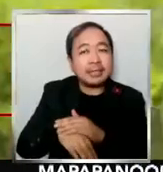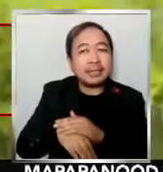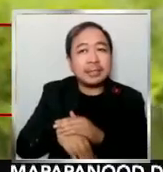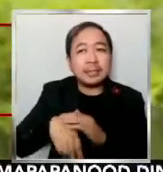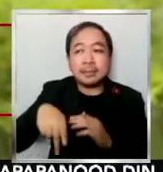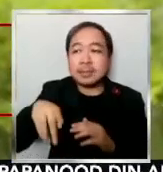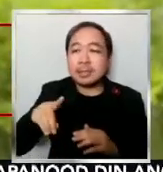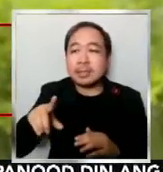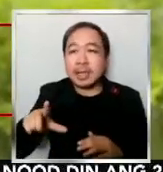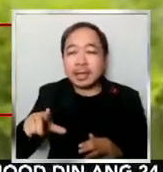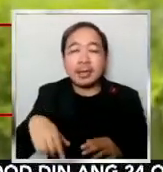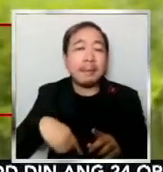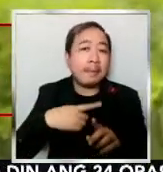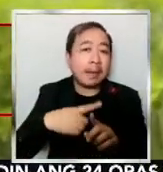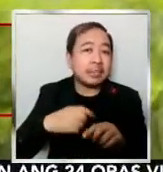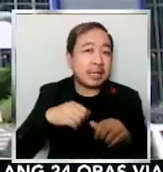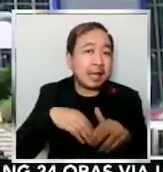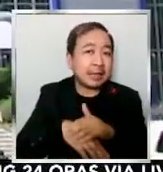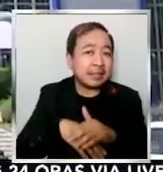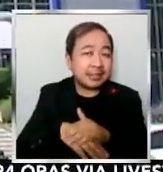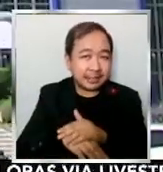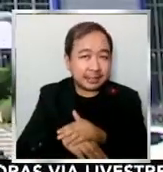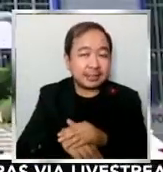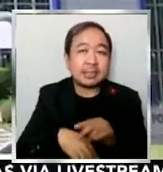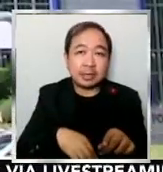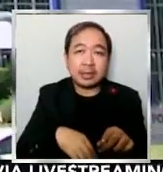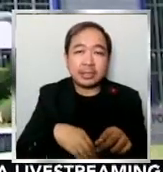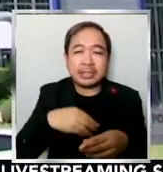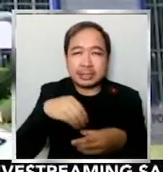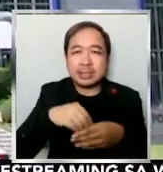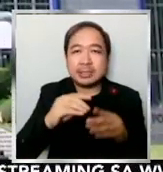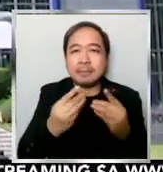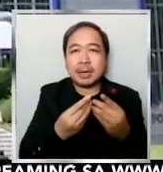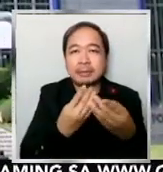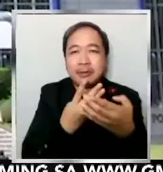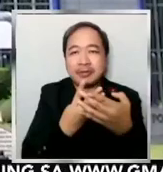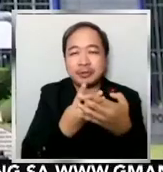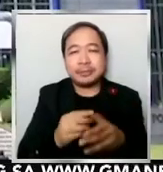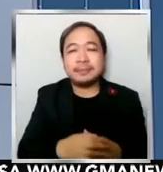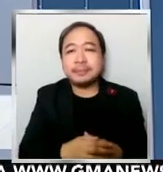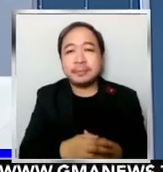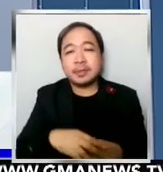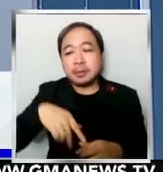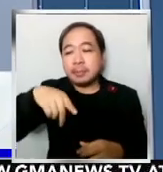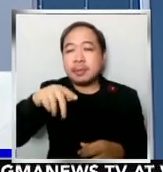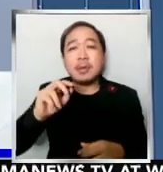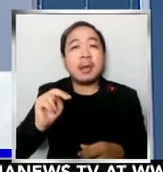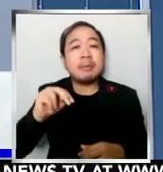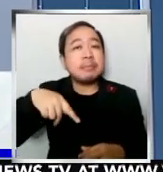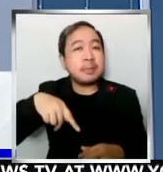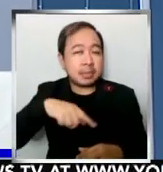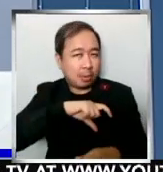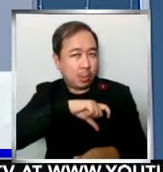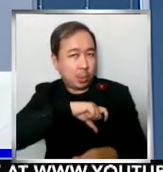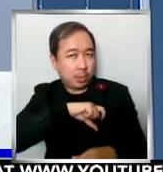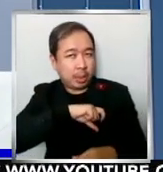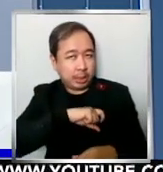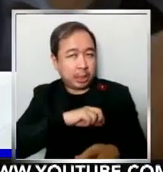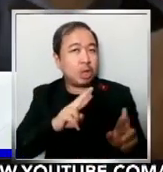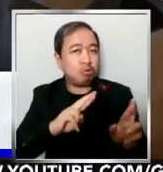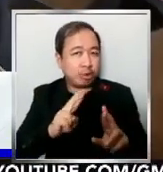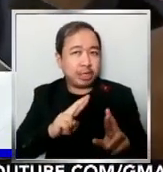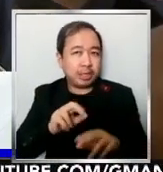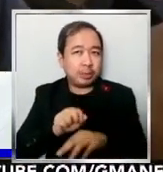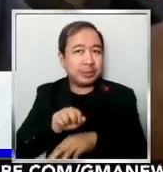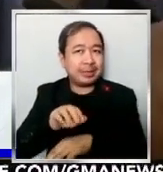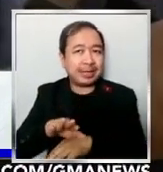So we would like to know kung sino siya. Ang Philippine National Police nakahanda raw mag-deploy ng tracker teams kung kinakailangan. In